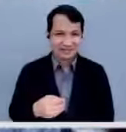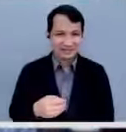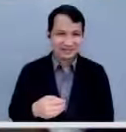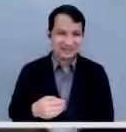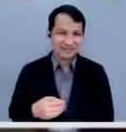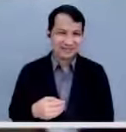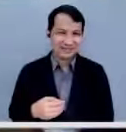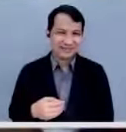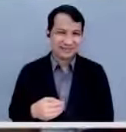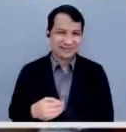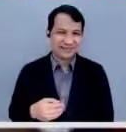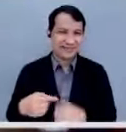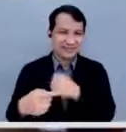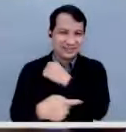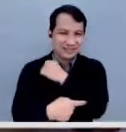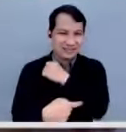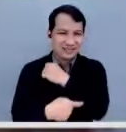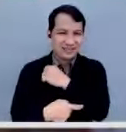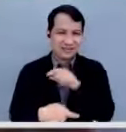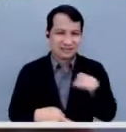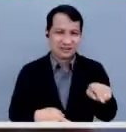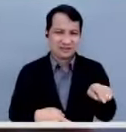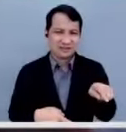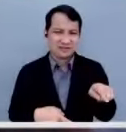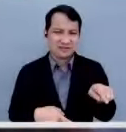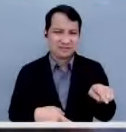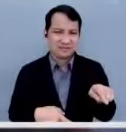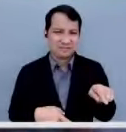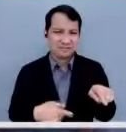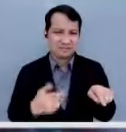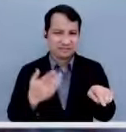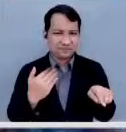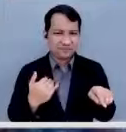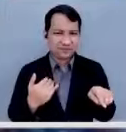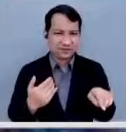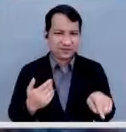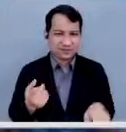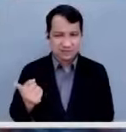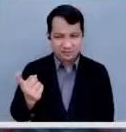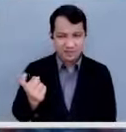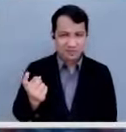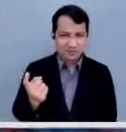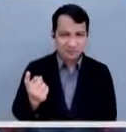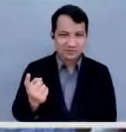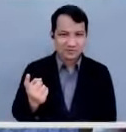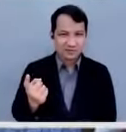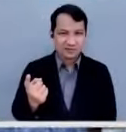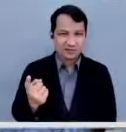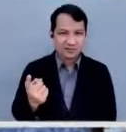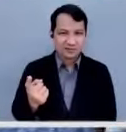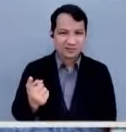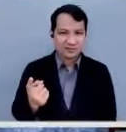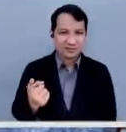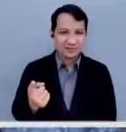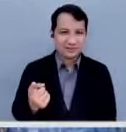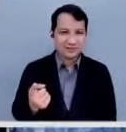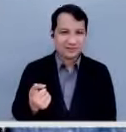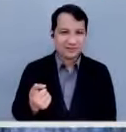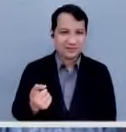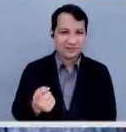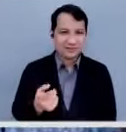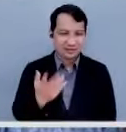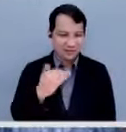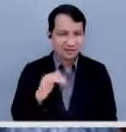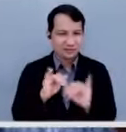Tukso. Kasi po, ang tukso po kasi, pag ano... Ano ba yun? Anong klaseng tukso ba